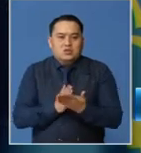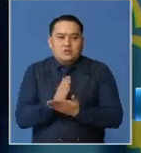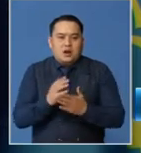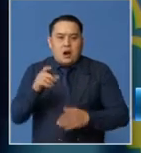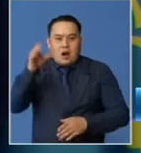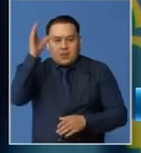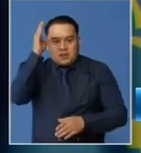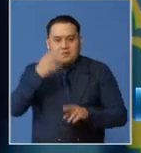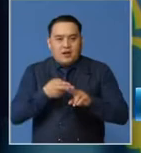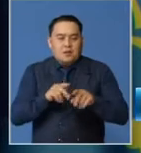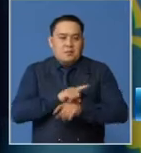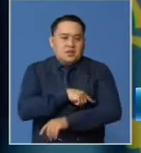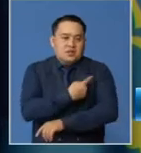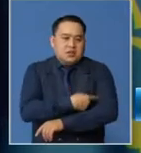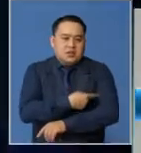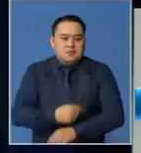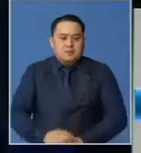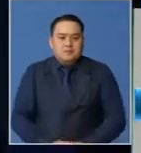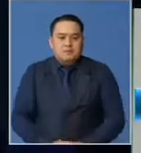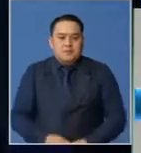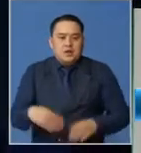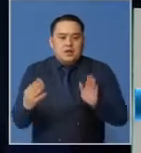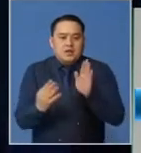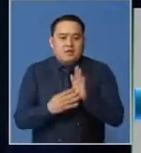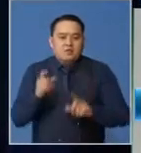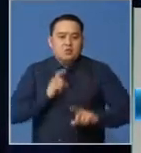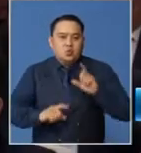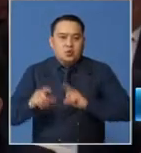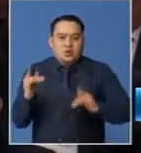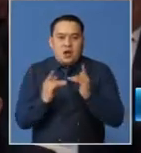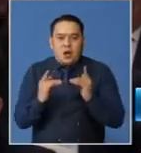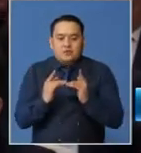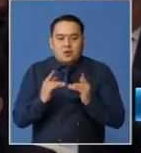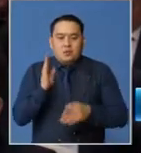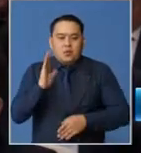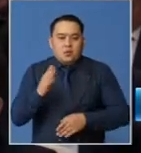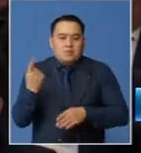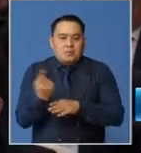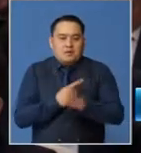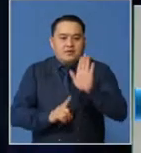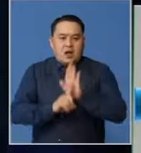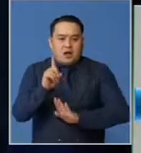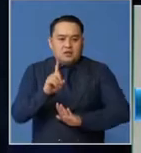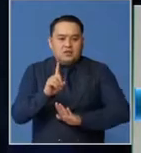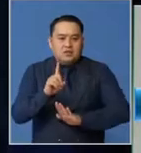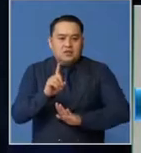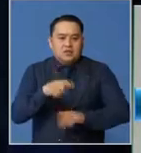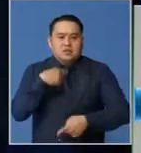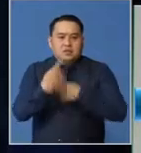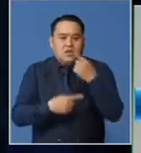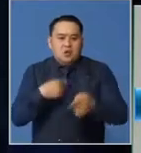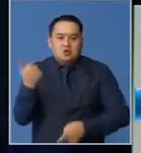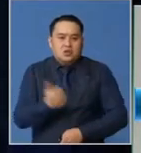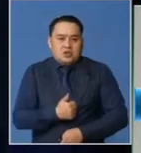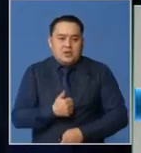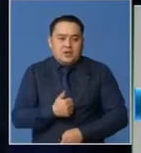и медицины. Планируем построить 9 студенческих общежитий. Первое общежитие мы начнем буквально на следующей